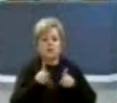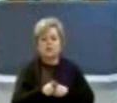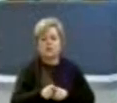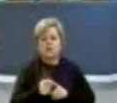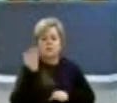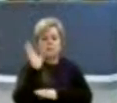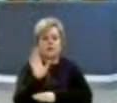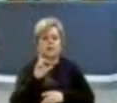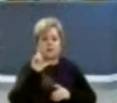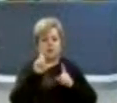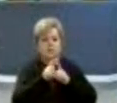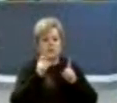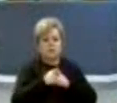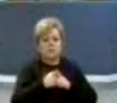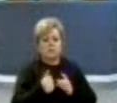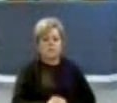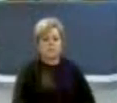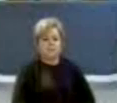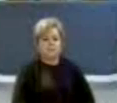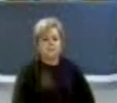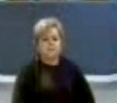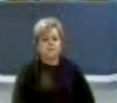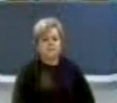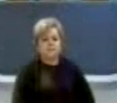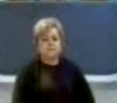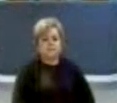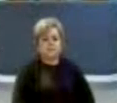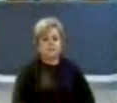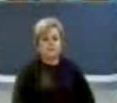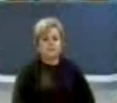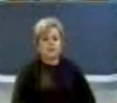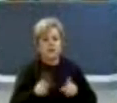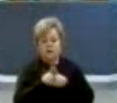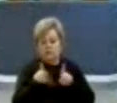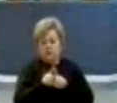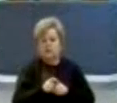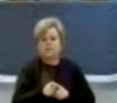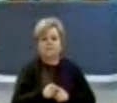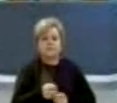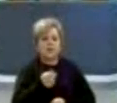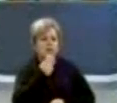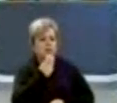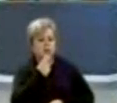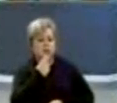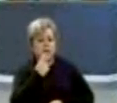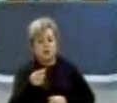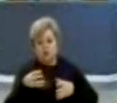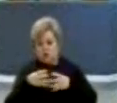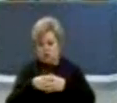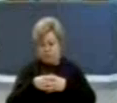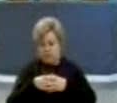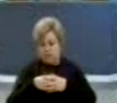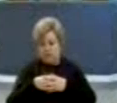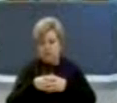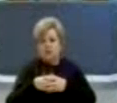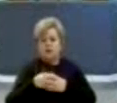në kuvendin ose në legislaturën e kaluar të Kuvendit të Kosovës. Dhe tash është ironike, madje edhe goxha çesharake mendojnë, që ta dëgjojnë nga grupi i Partisë